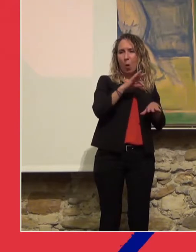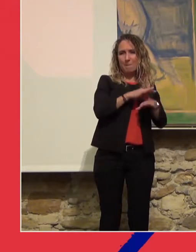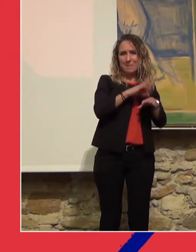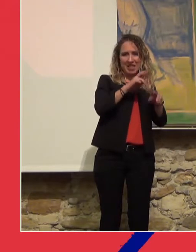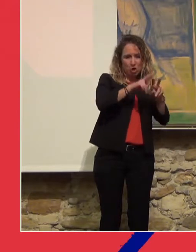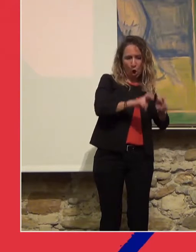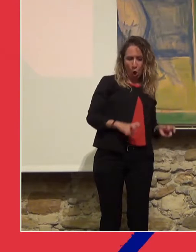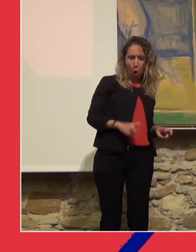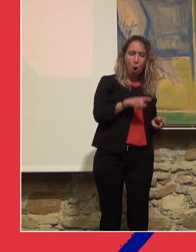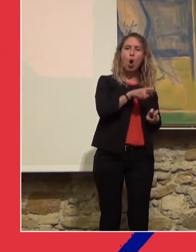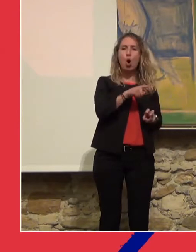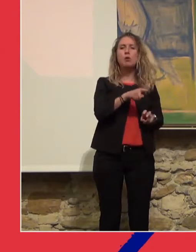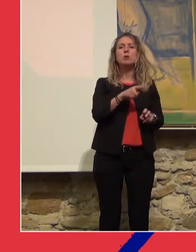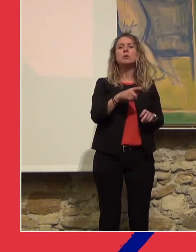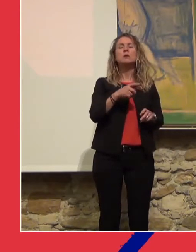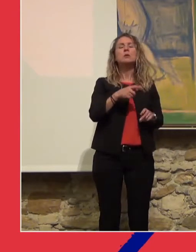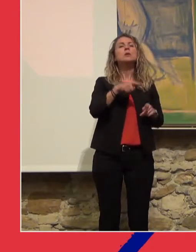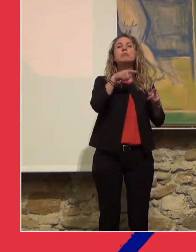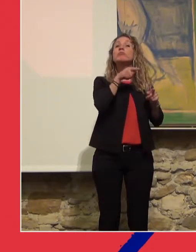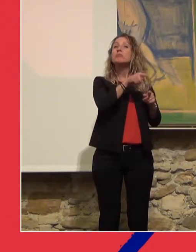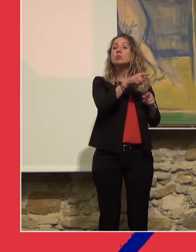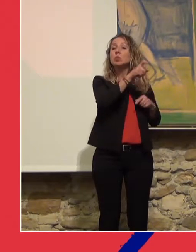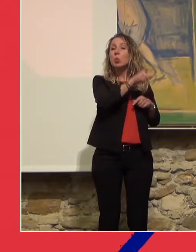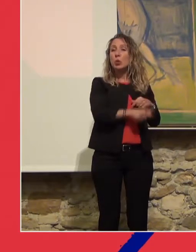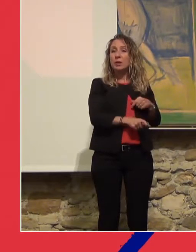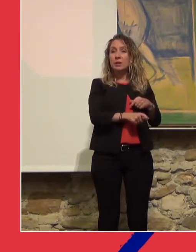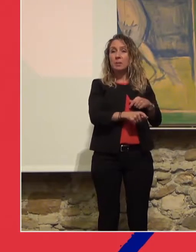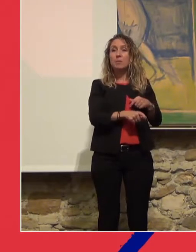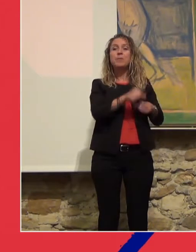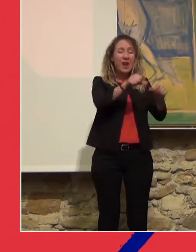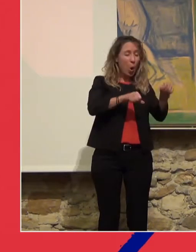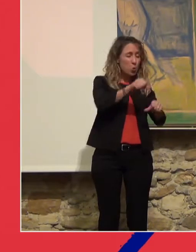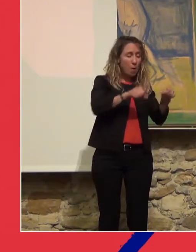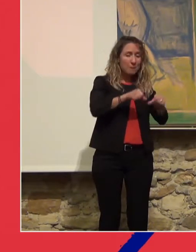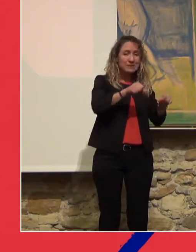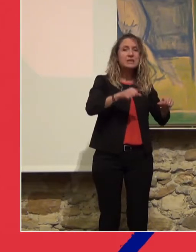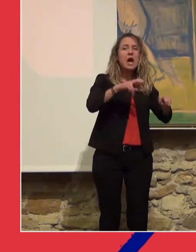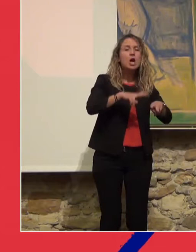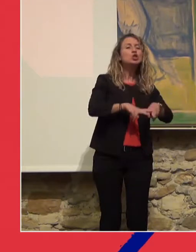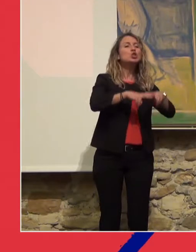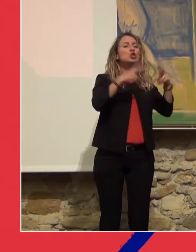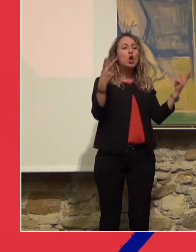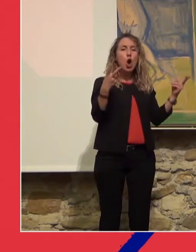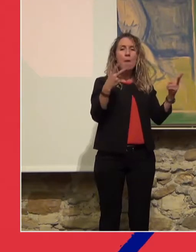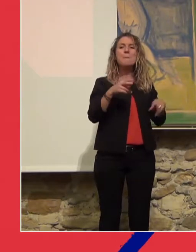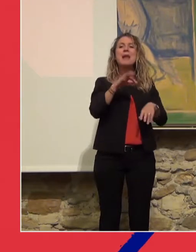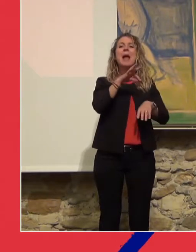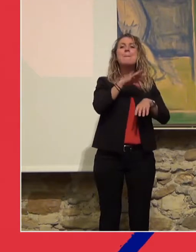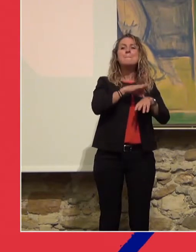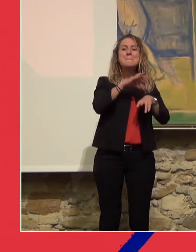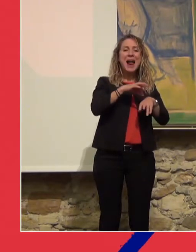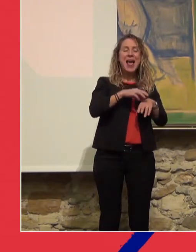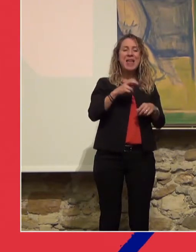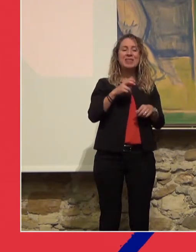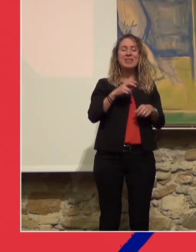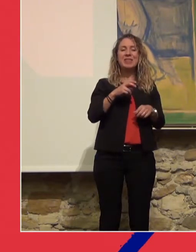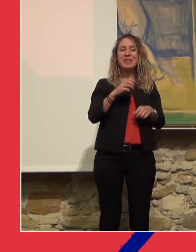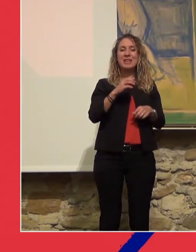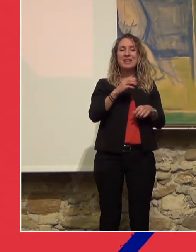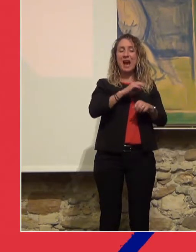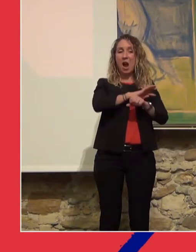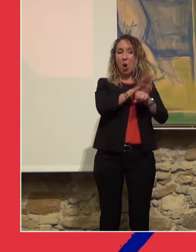protocolli, scoprì che la malattia Covid che portava a morte era una vasculite